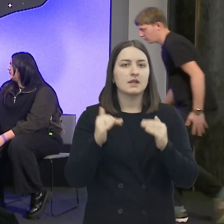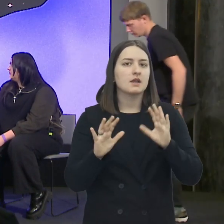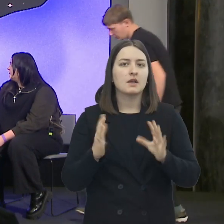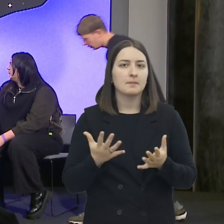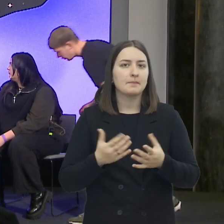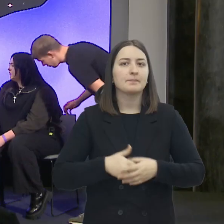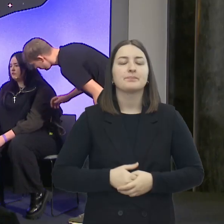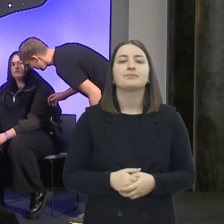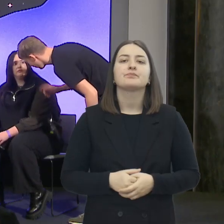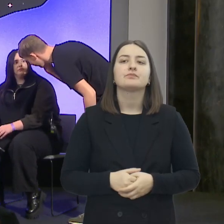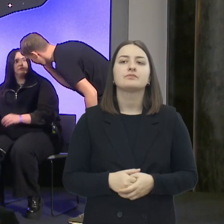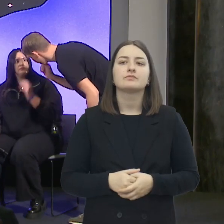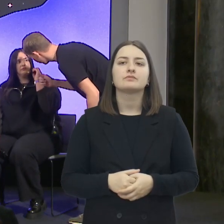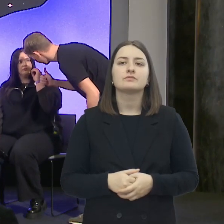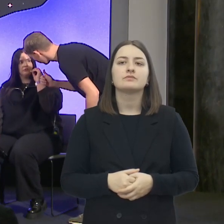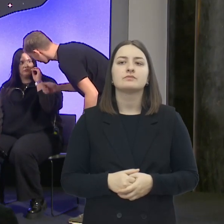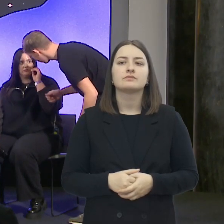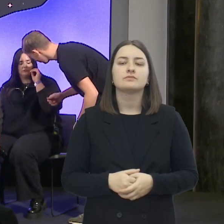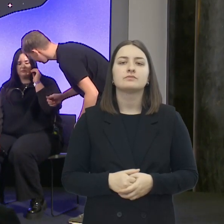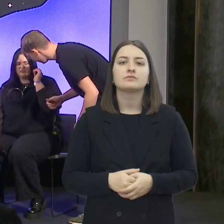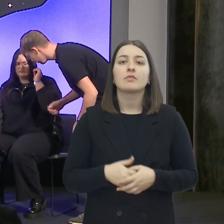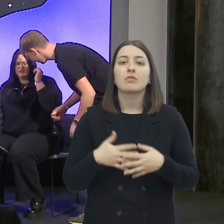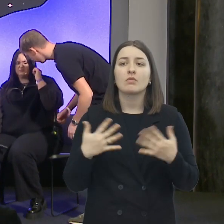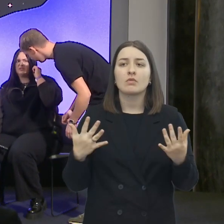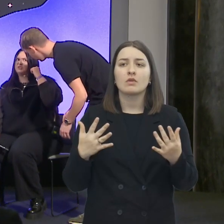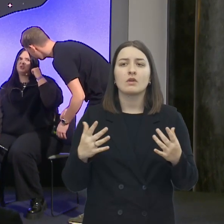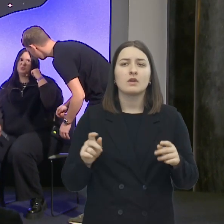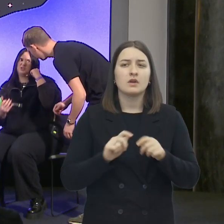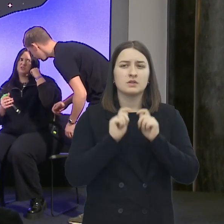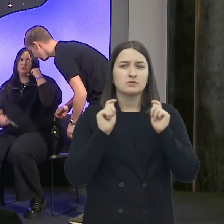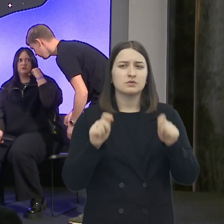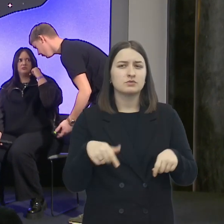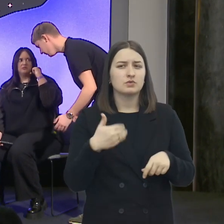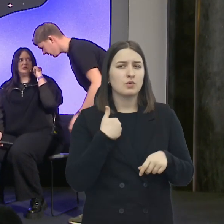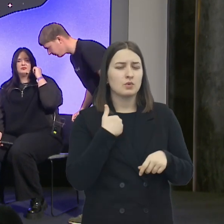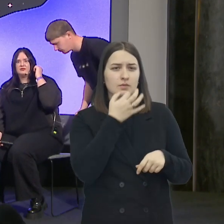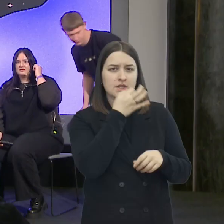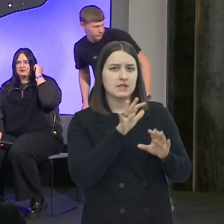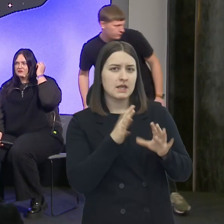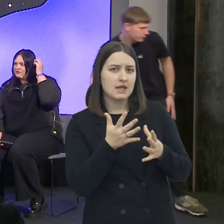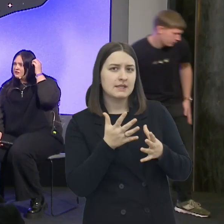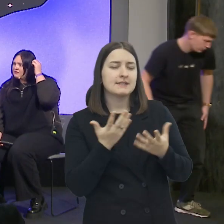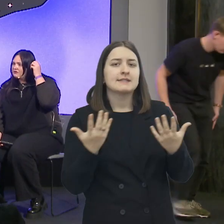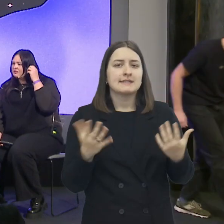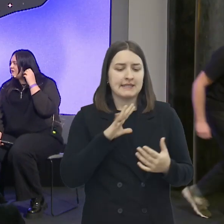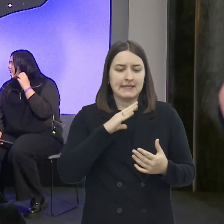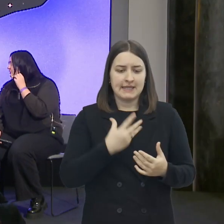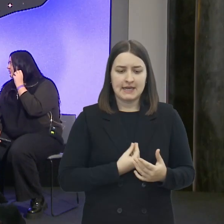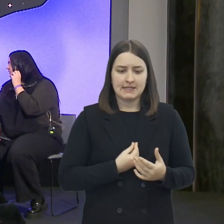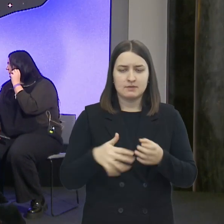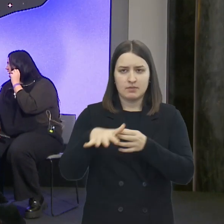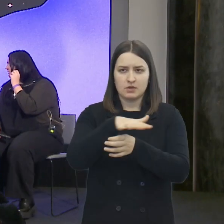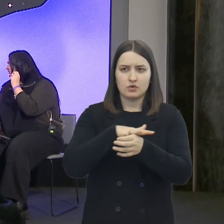Na, visų pirma, tai turbūt nesakyčiau, kad trans bendruomenė kažkurio metu jautėsi labai saugiai Lietuvoje,